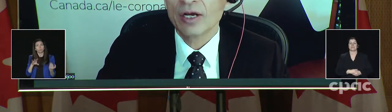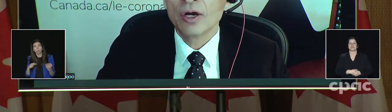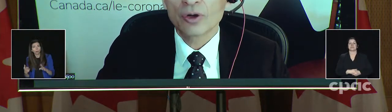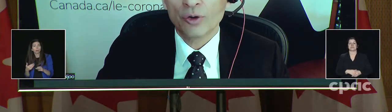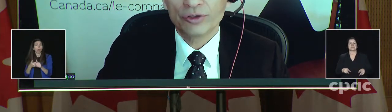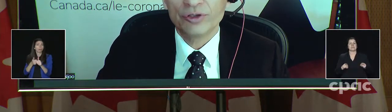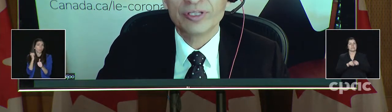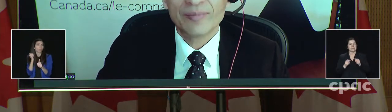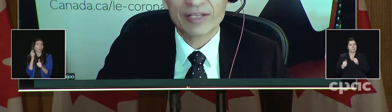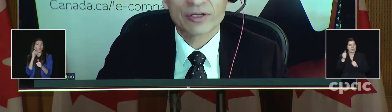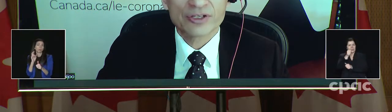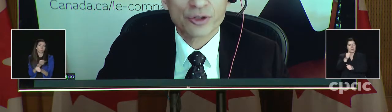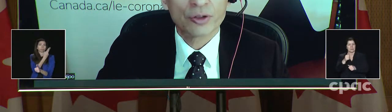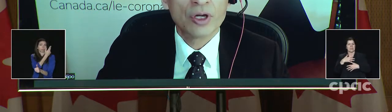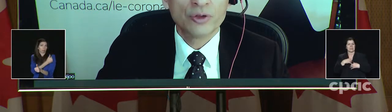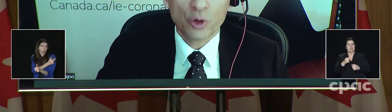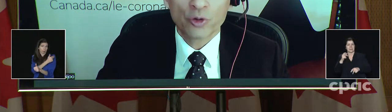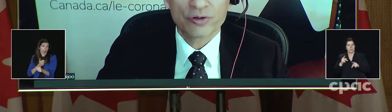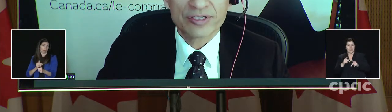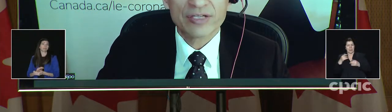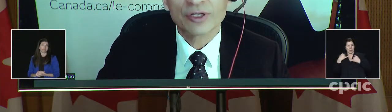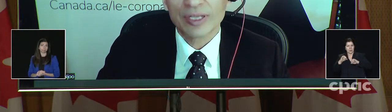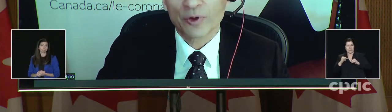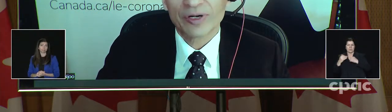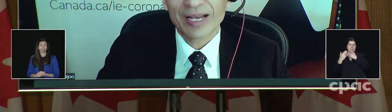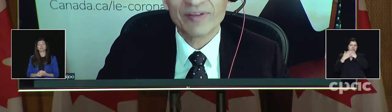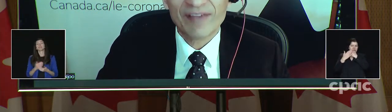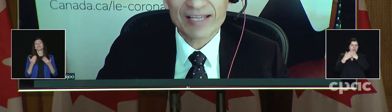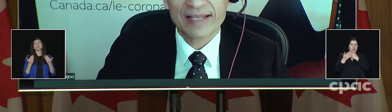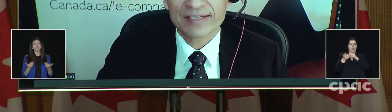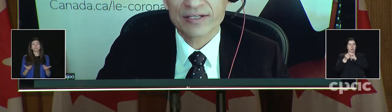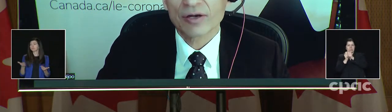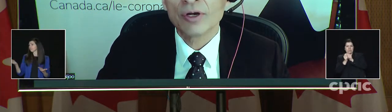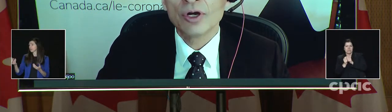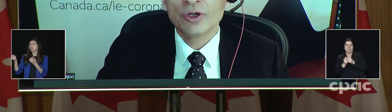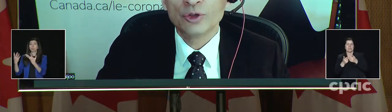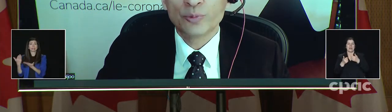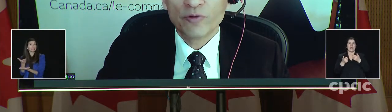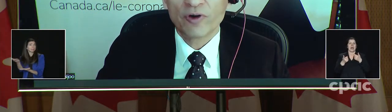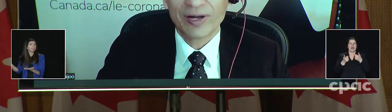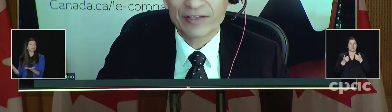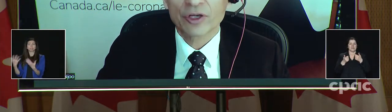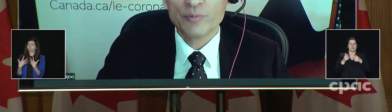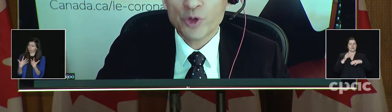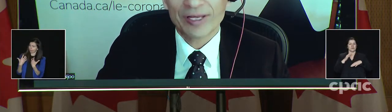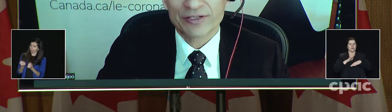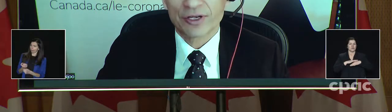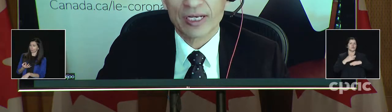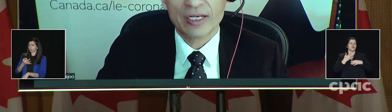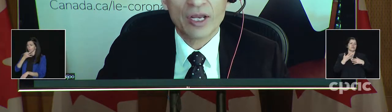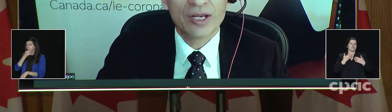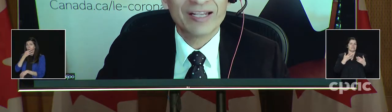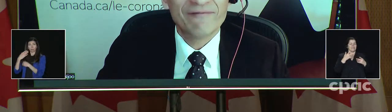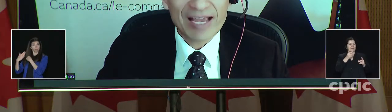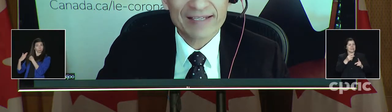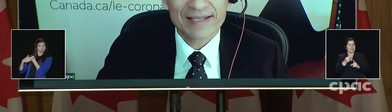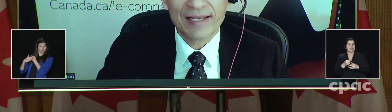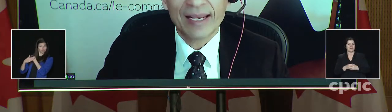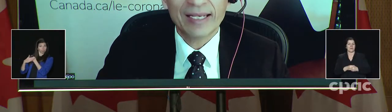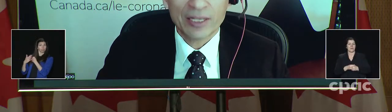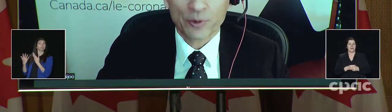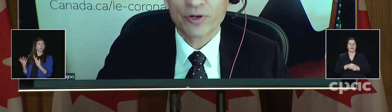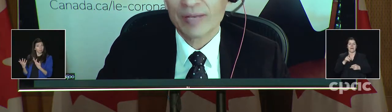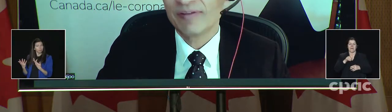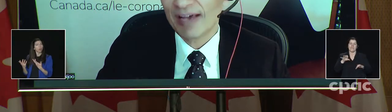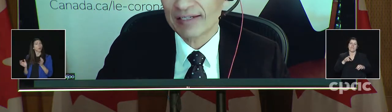sanitaires continuent de mettre à jour nos conseils sur les programmes de vaccination, nous pouvons être mieux assurés que les vaccins